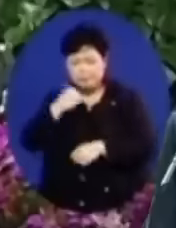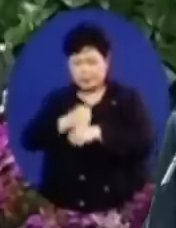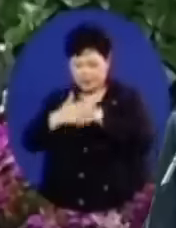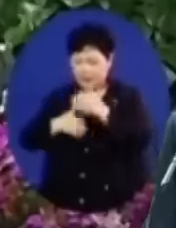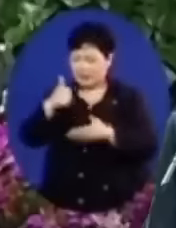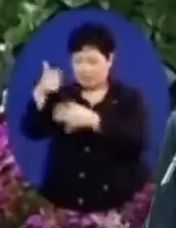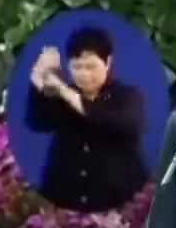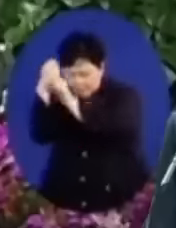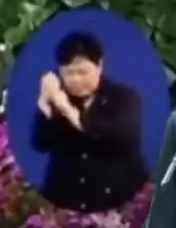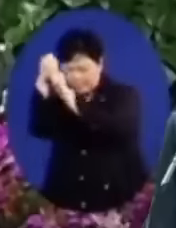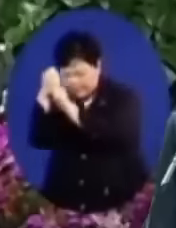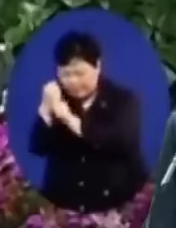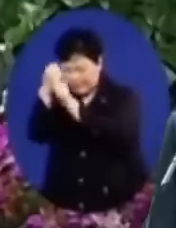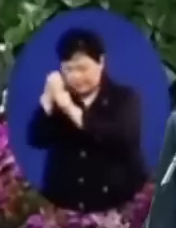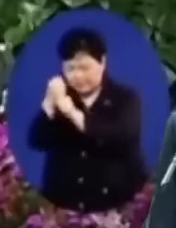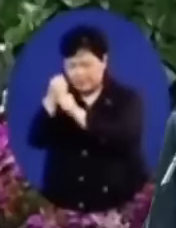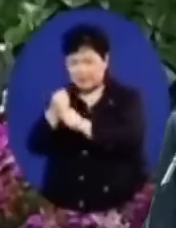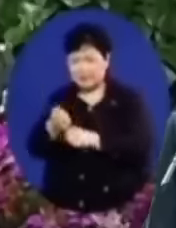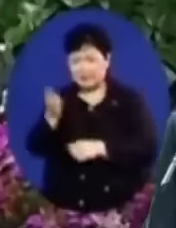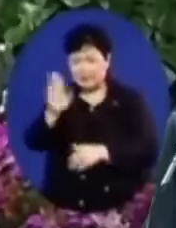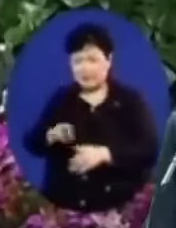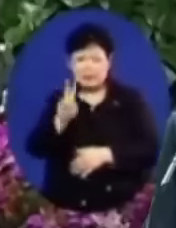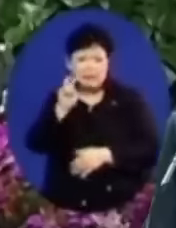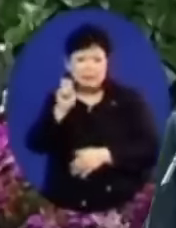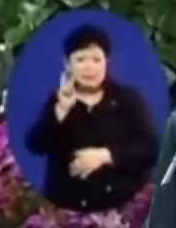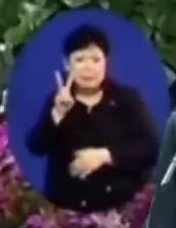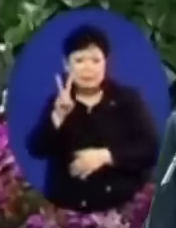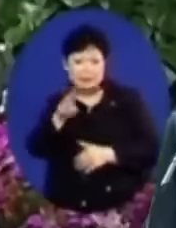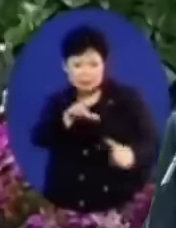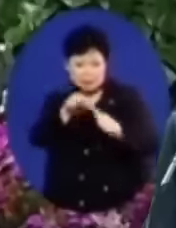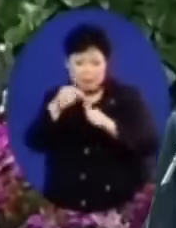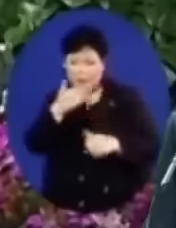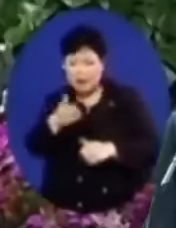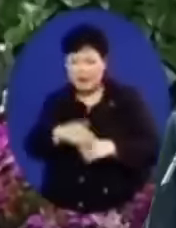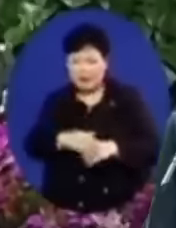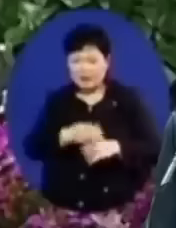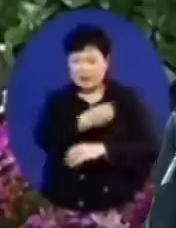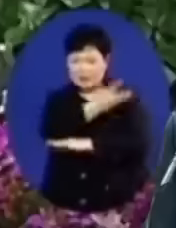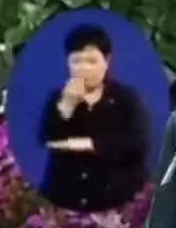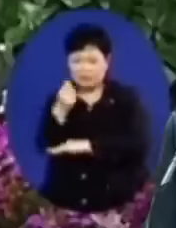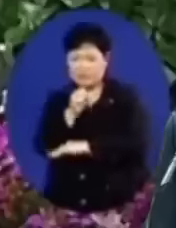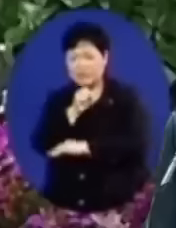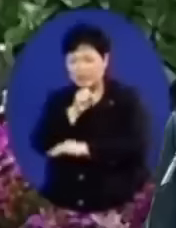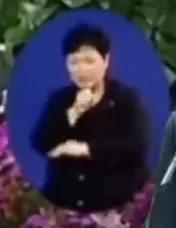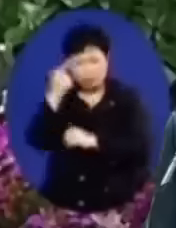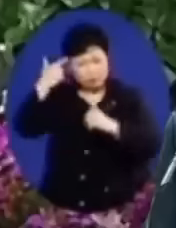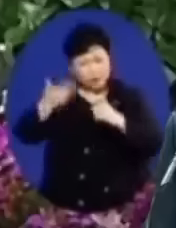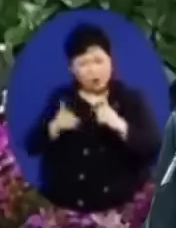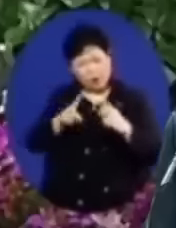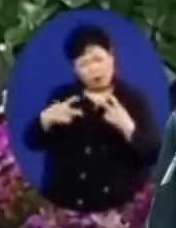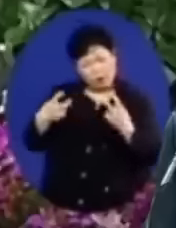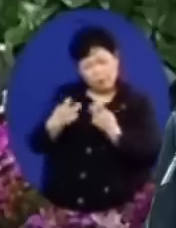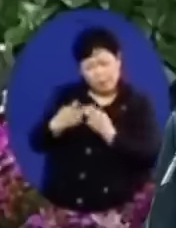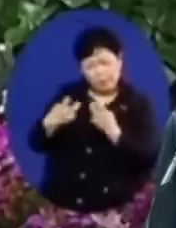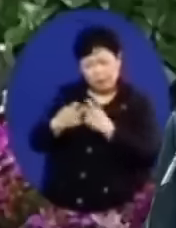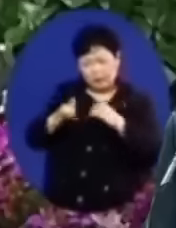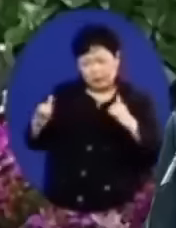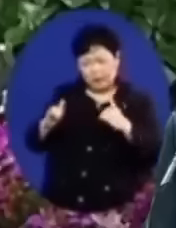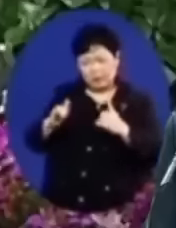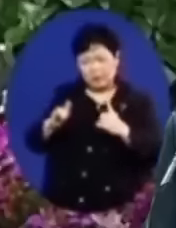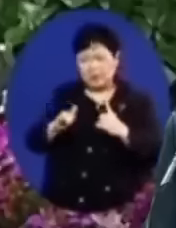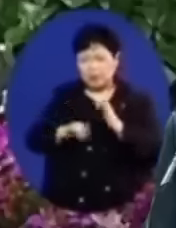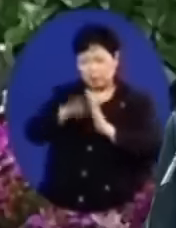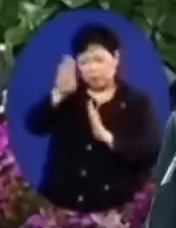하나님께 매달렸습니다. 그러다 23일 만에 구조되었을 때 신문기자들이 물었습니다. 어떻게 인간의 한계를